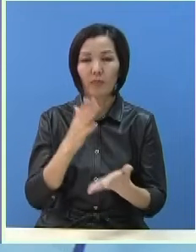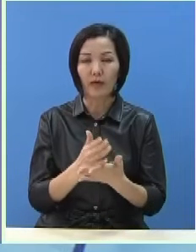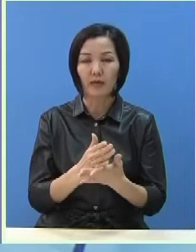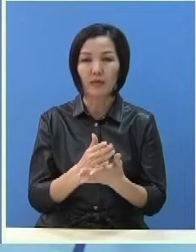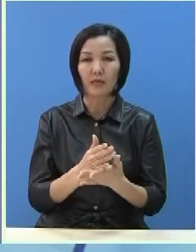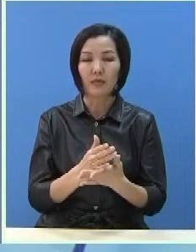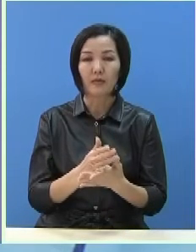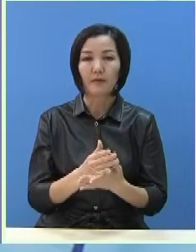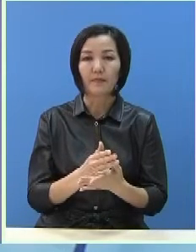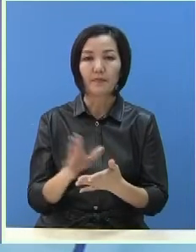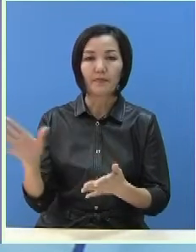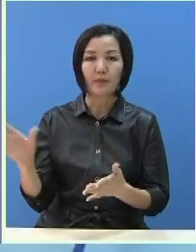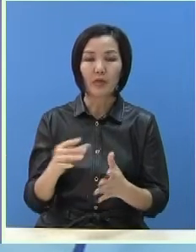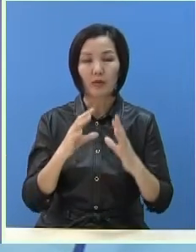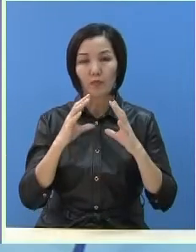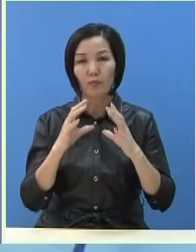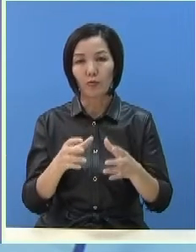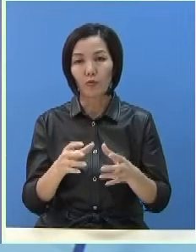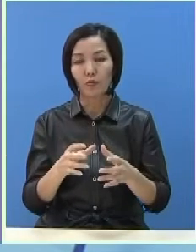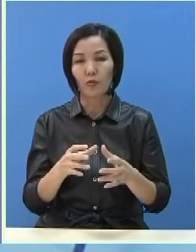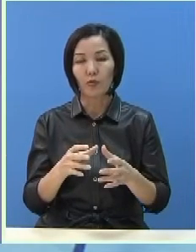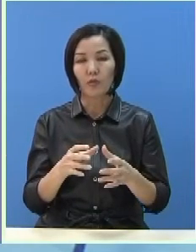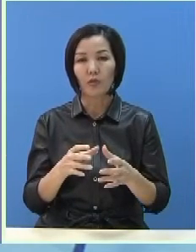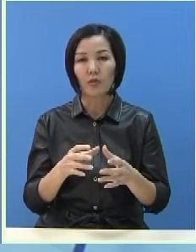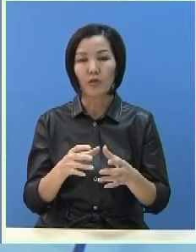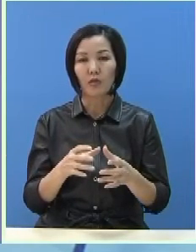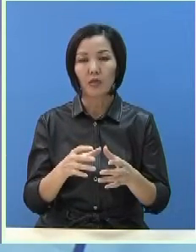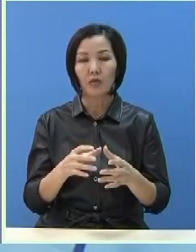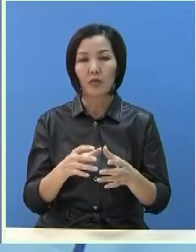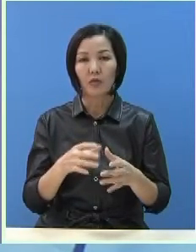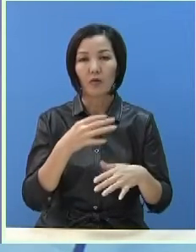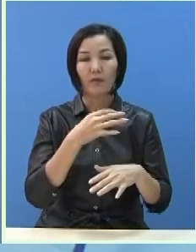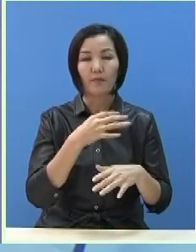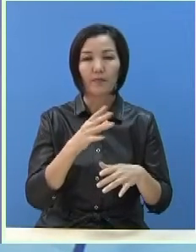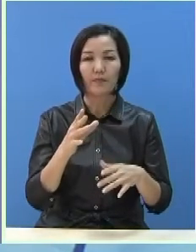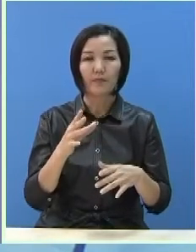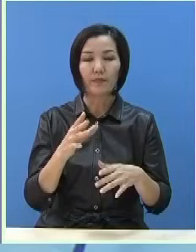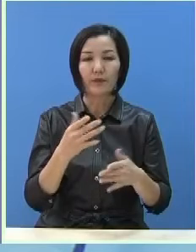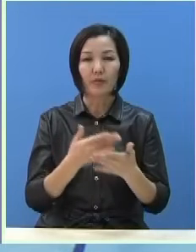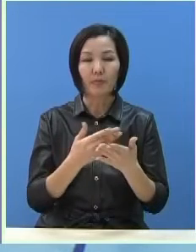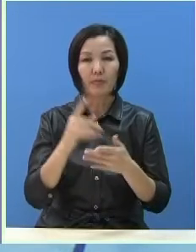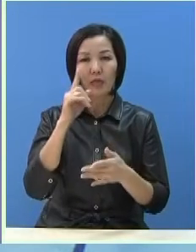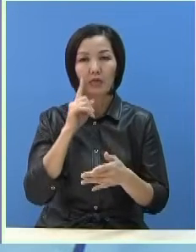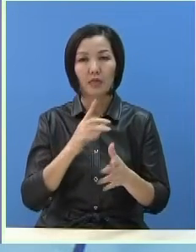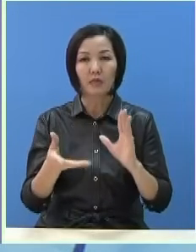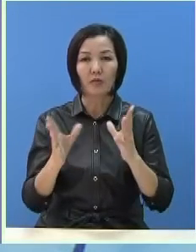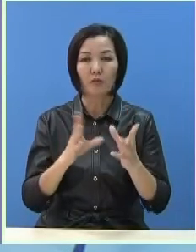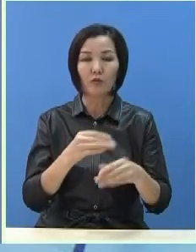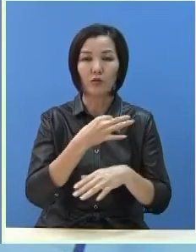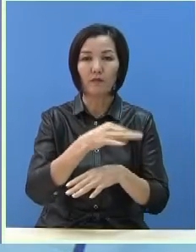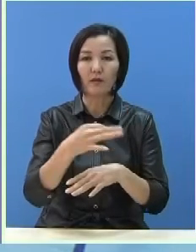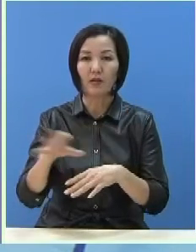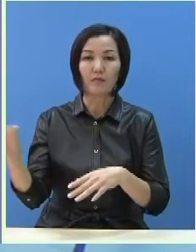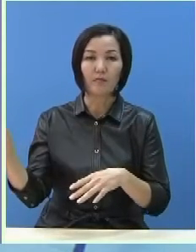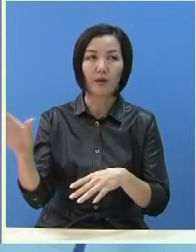Және де бүкіл жаңағы жергілікті аймақтарда, облыс орталықтарында болсын, аудан орталықтарында кез